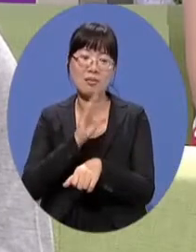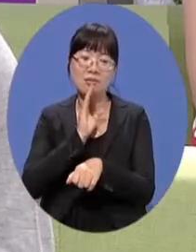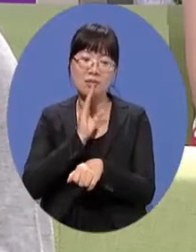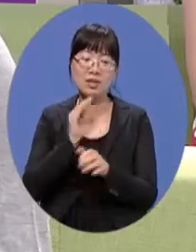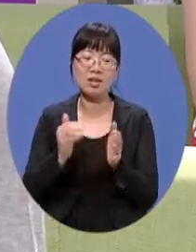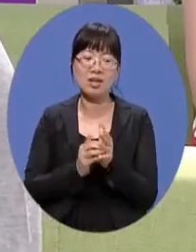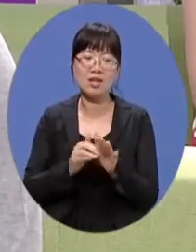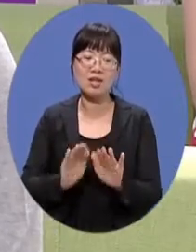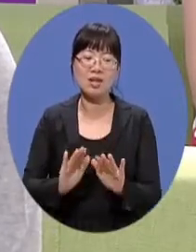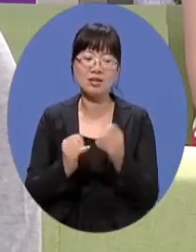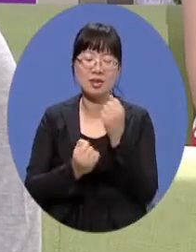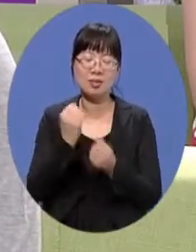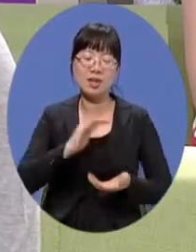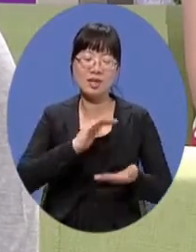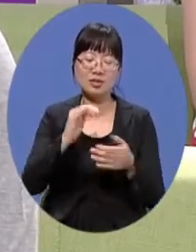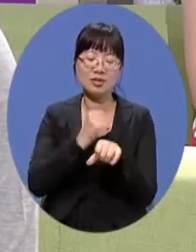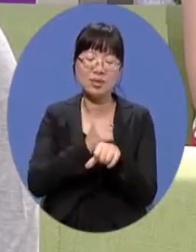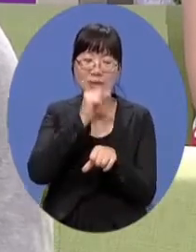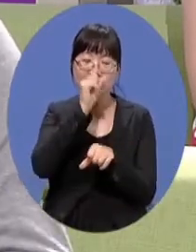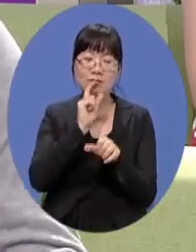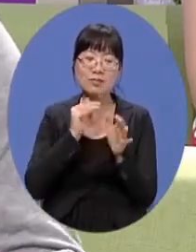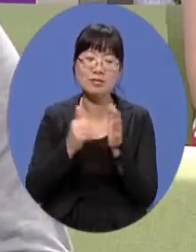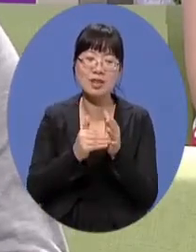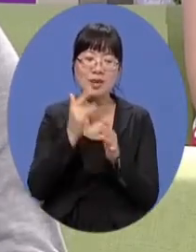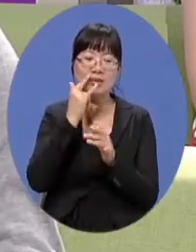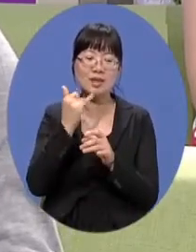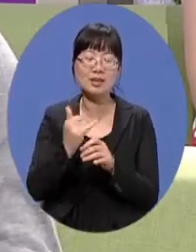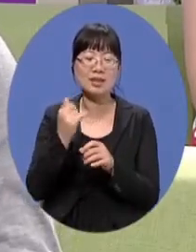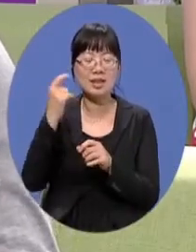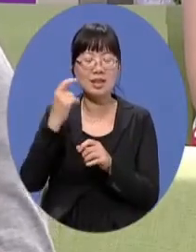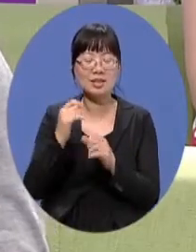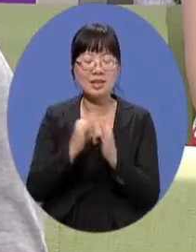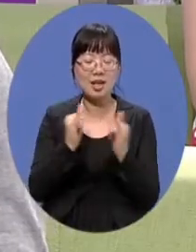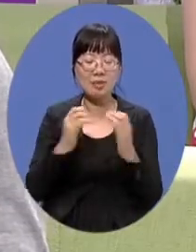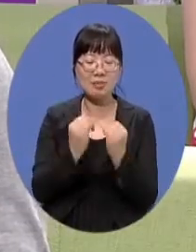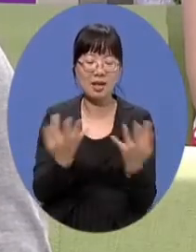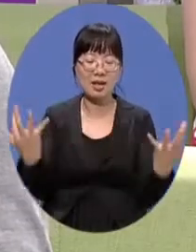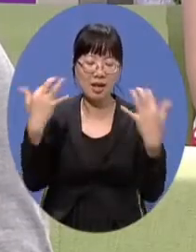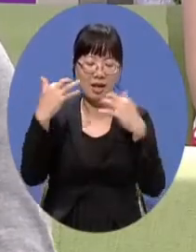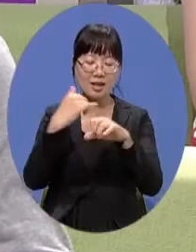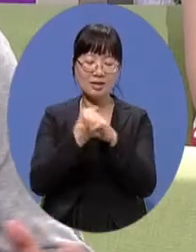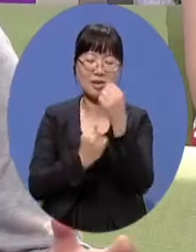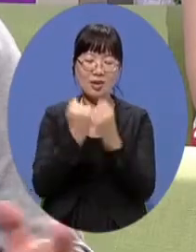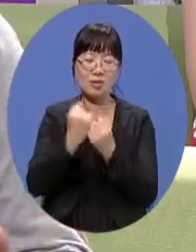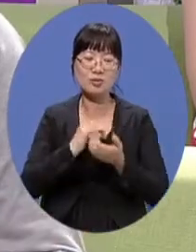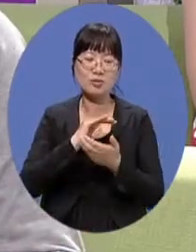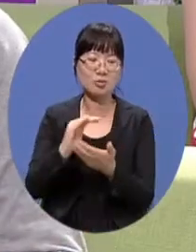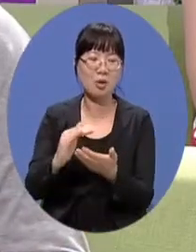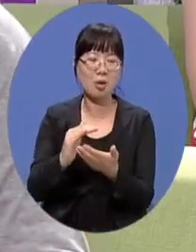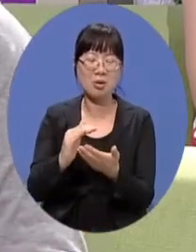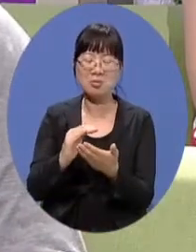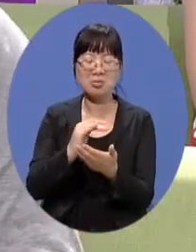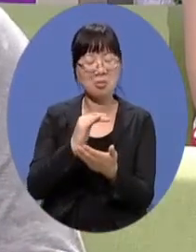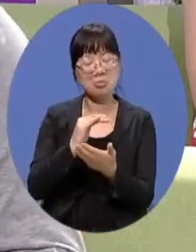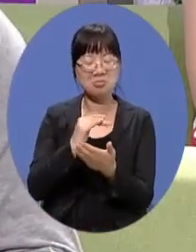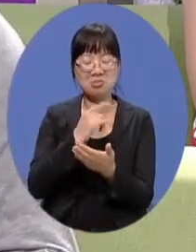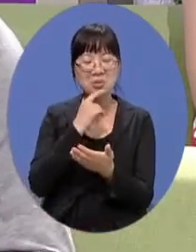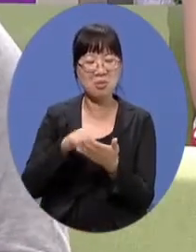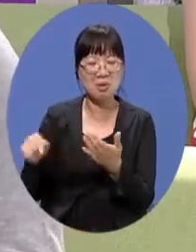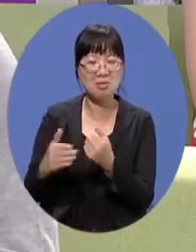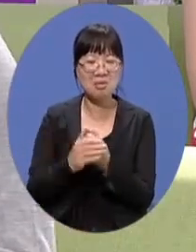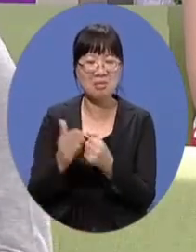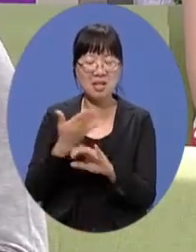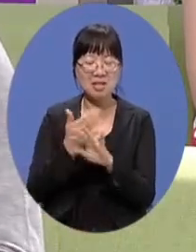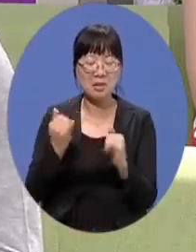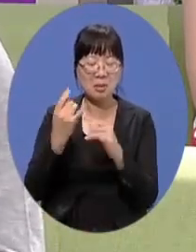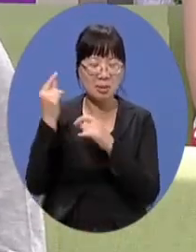끌고 가서 설명을 하는 게 좋습니다. 부모님들이 사람 많은 곳에 설명하면 굉장히 불리해요. 왜냐면 남들 눈치 보이잖아요. 그러니까 남들 눈치